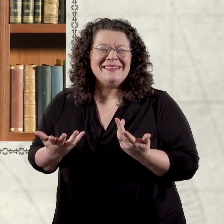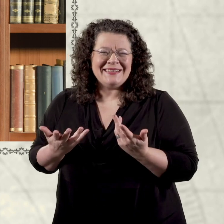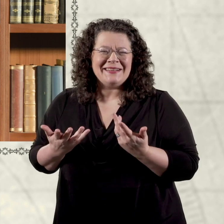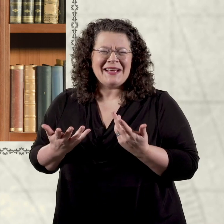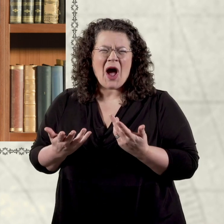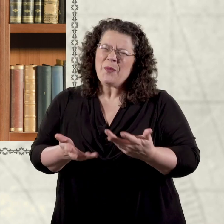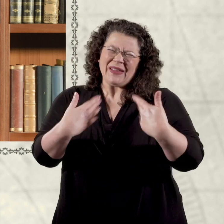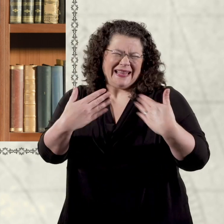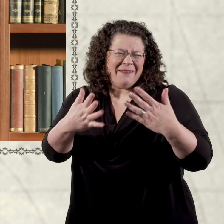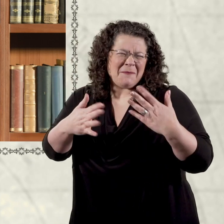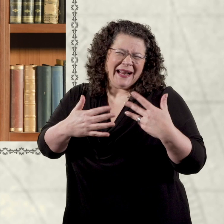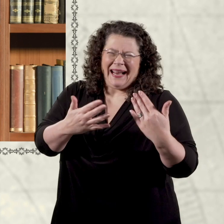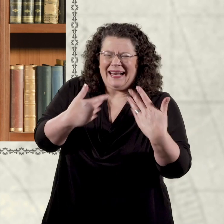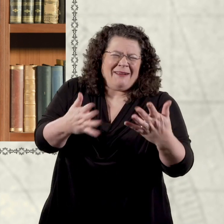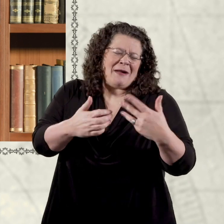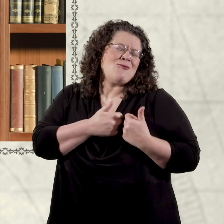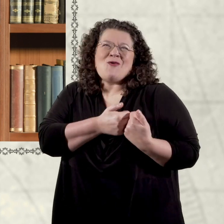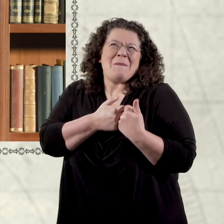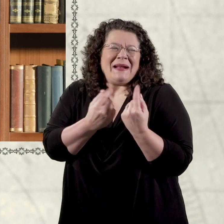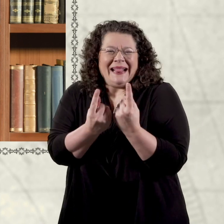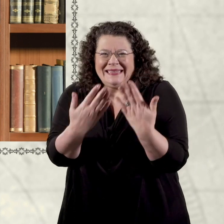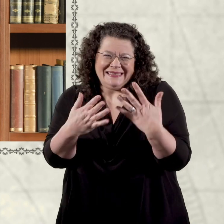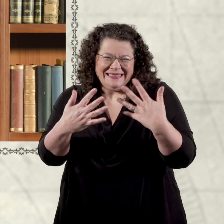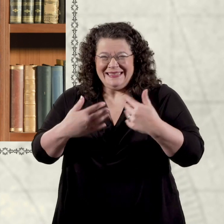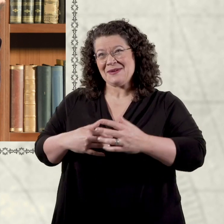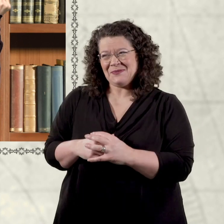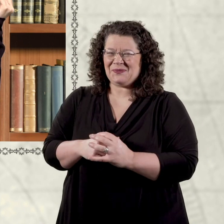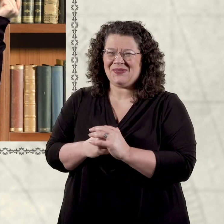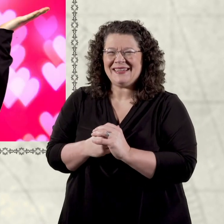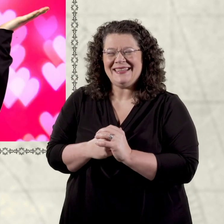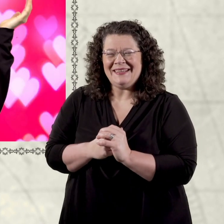Reit. Dewch ar stwff lyfu-dyfu na i mi.